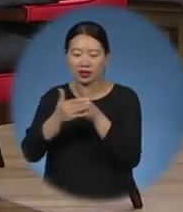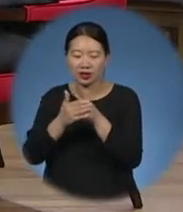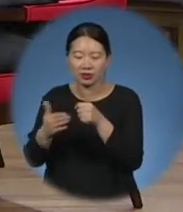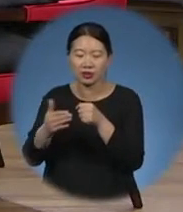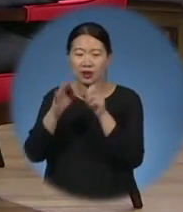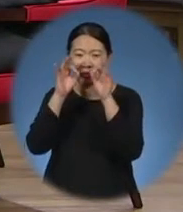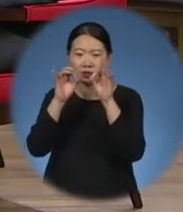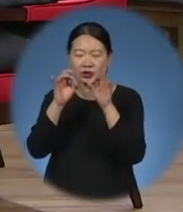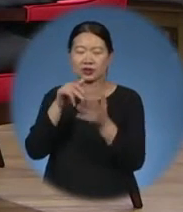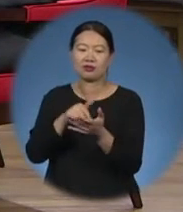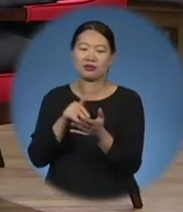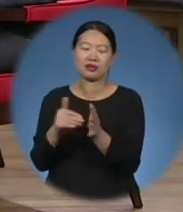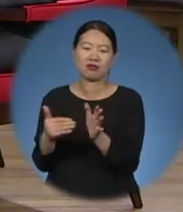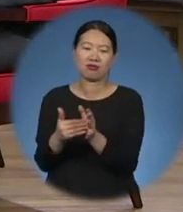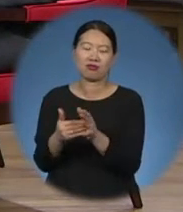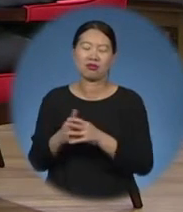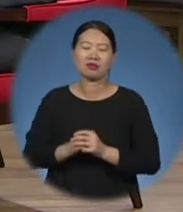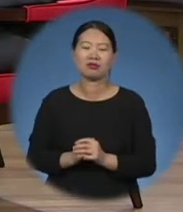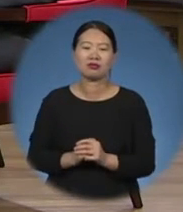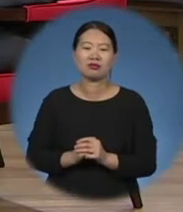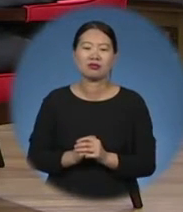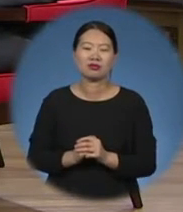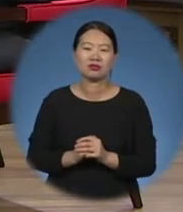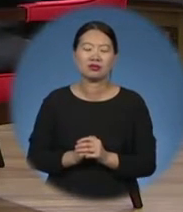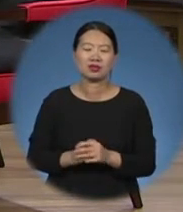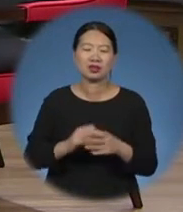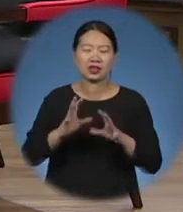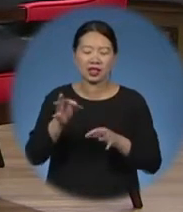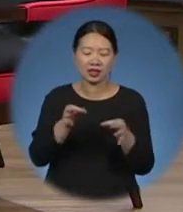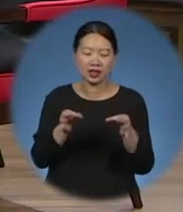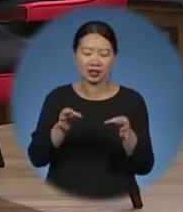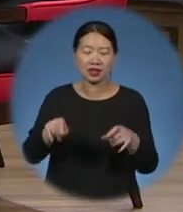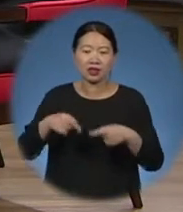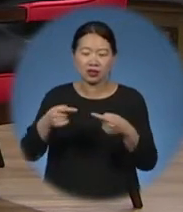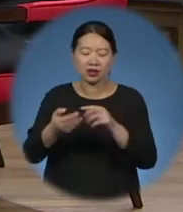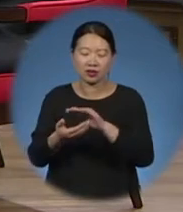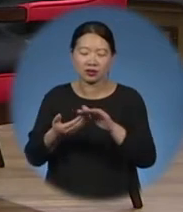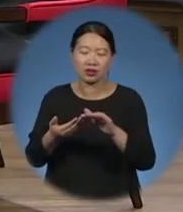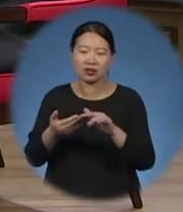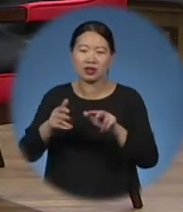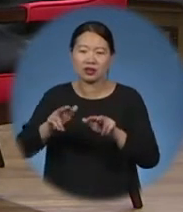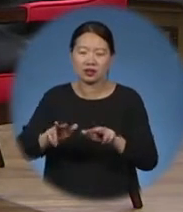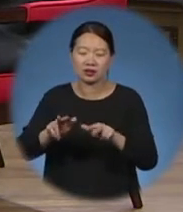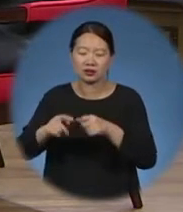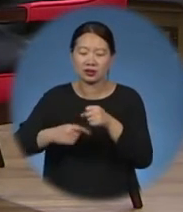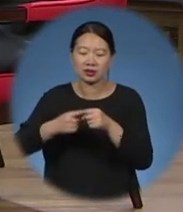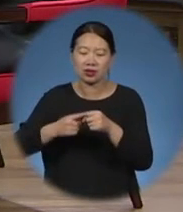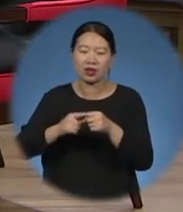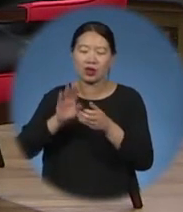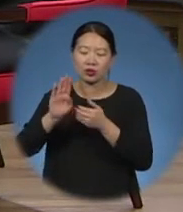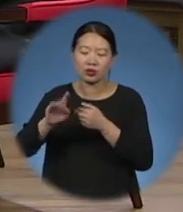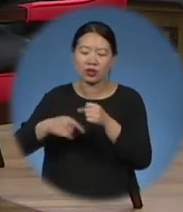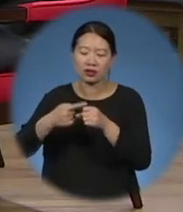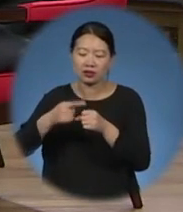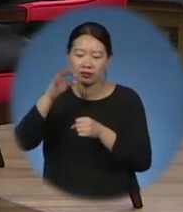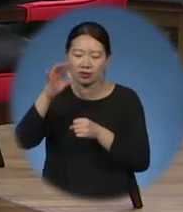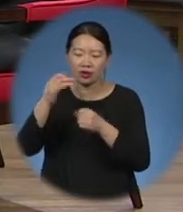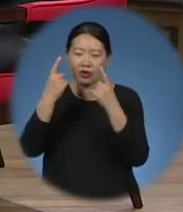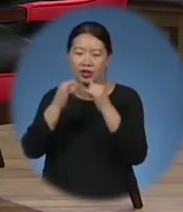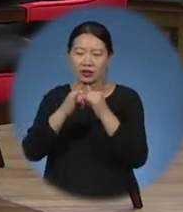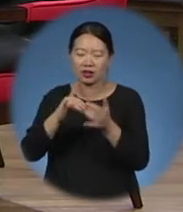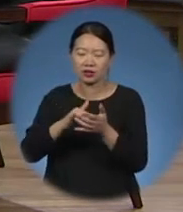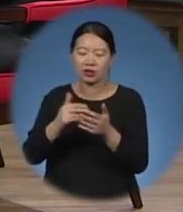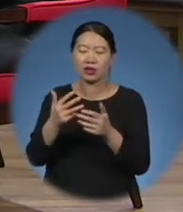그런 부분인데 그게 이제 나라 장터에 들어오기 전에 1년하고 지금 들어온 이후에 1년을 보니까 관광객이